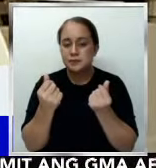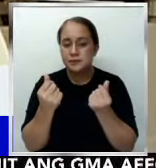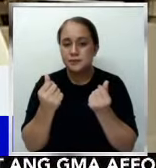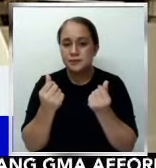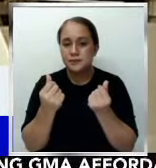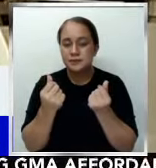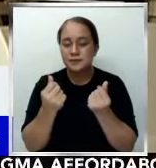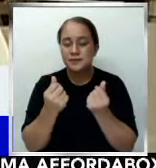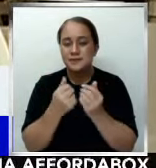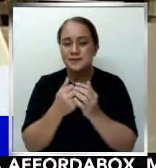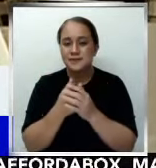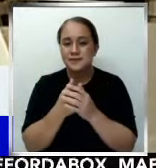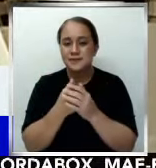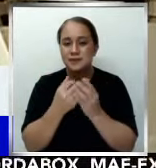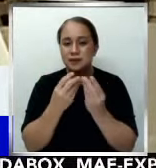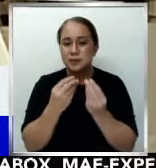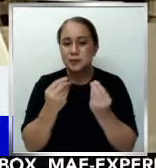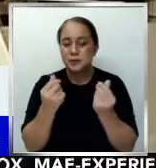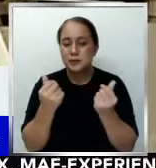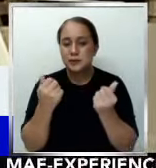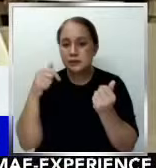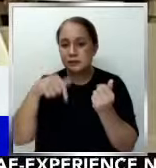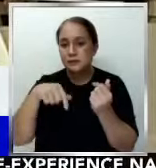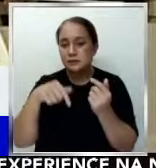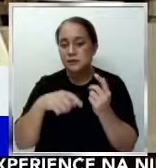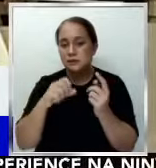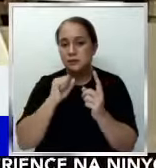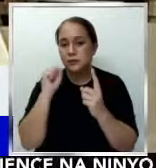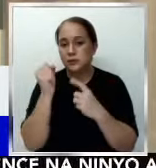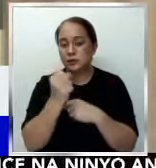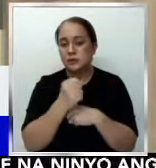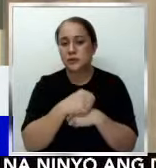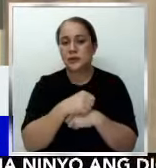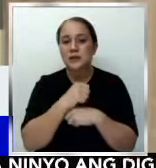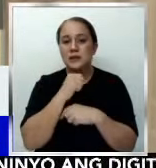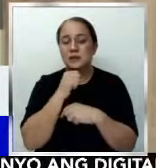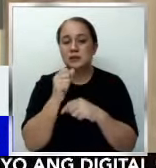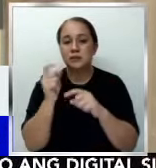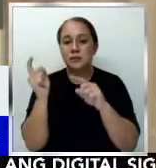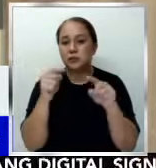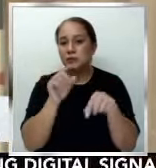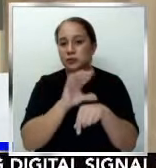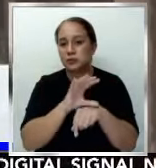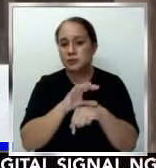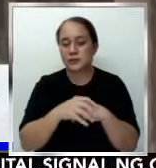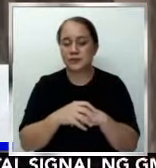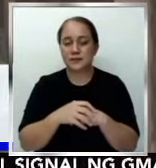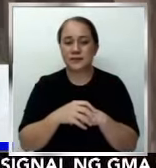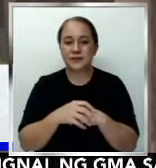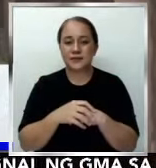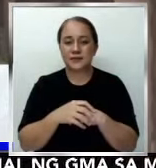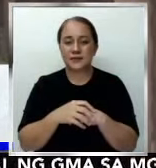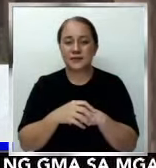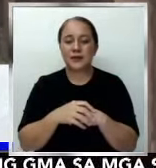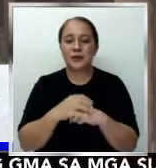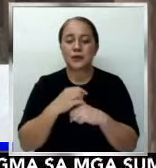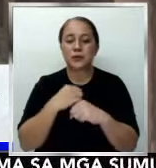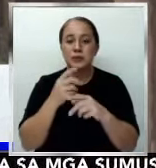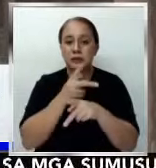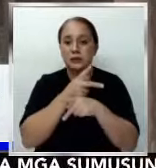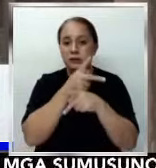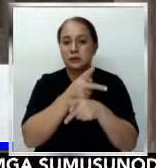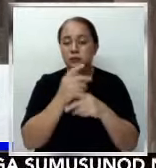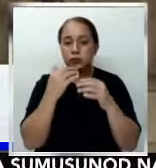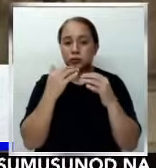sa cases na ito ay huwag silang magsimba. Dati nang nag-iingat sa mass gatherings dulot ng mga